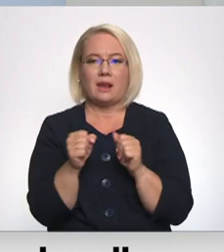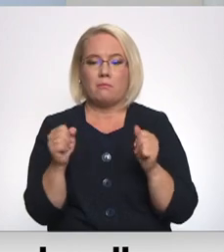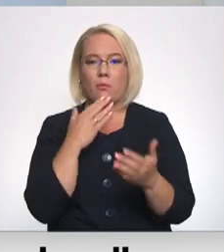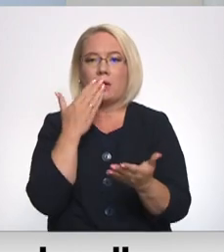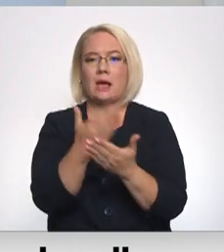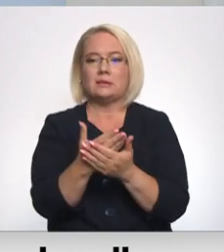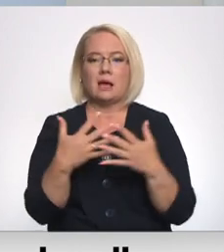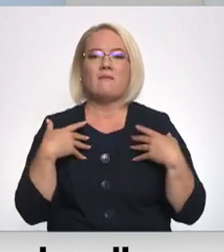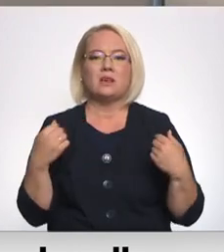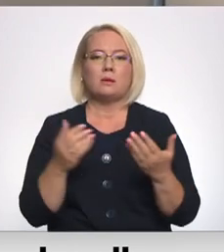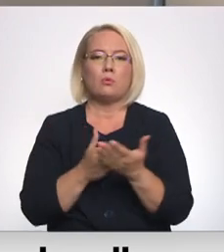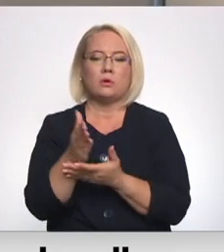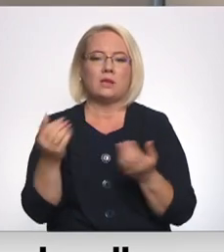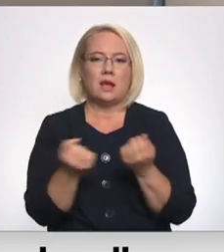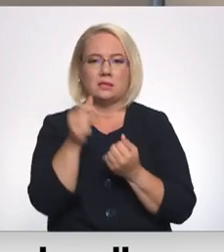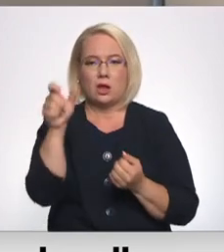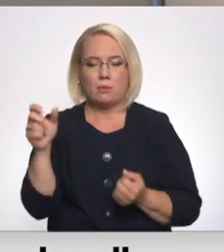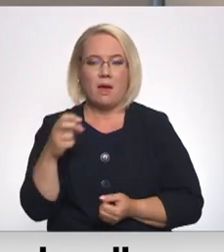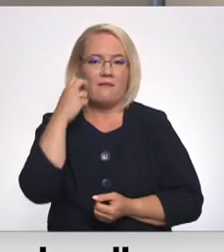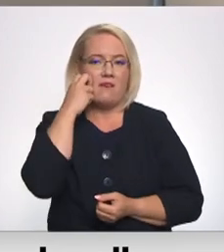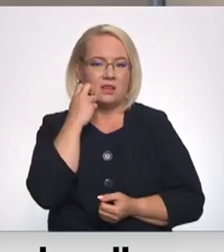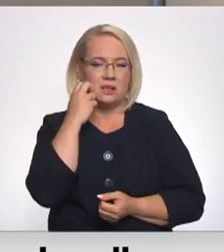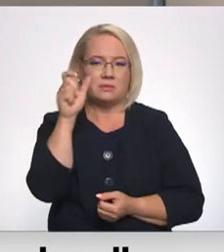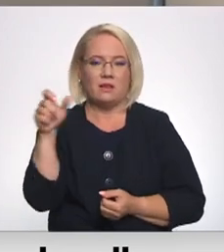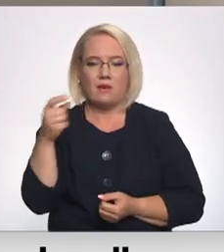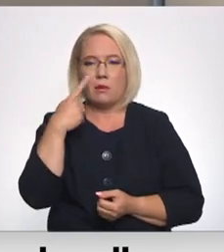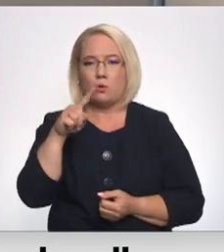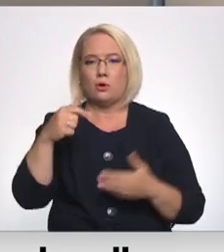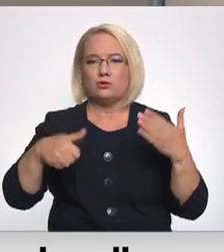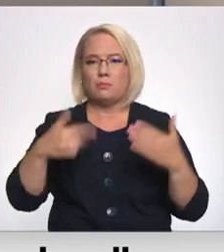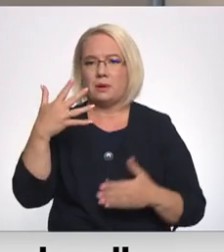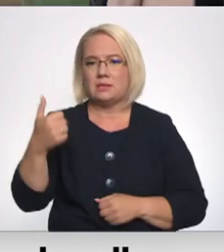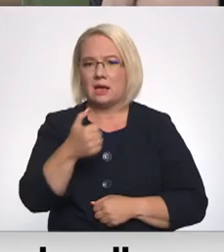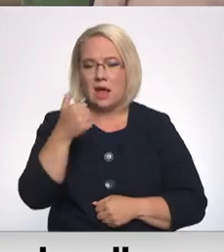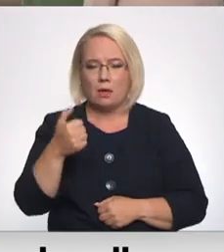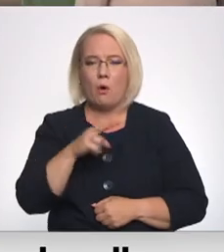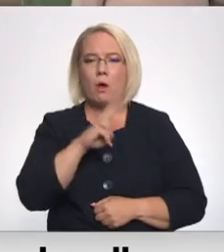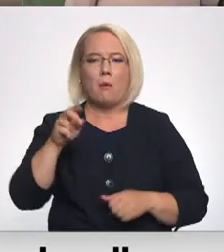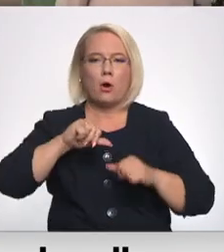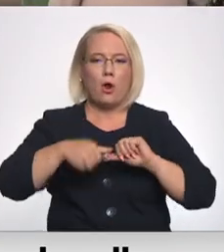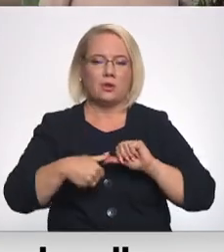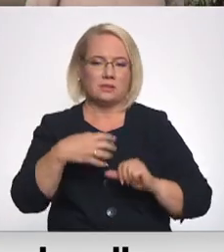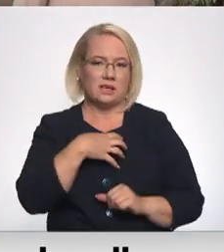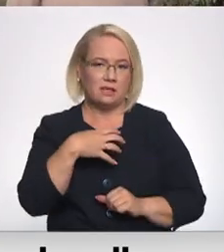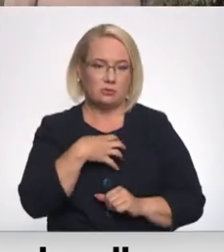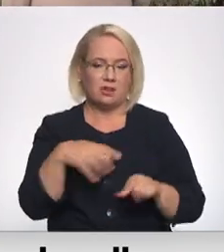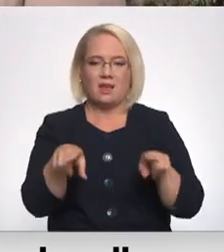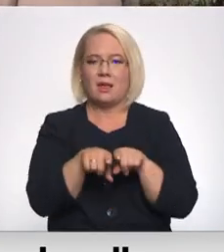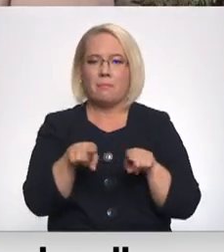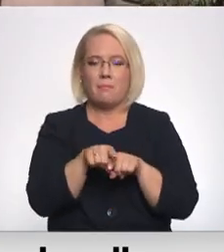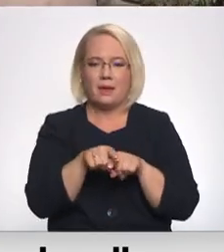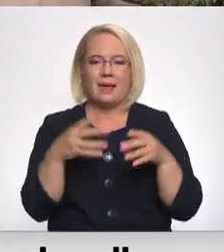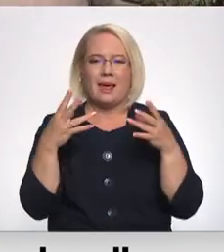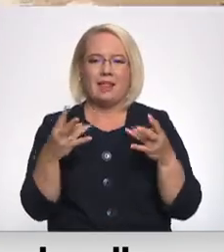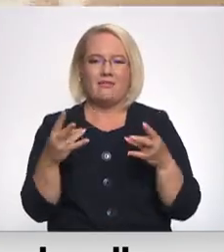veselības nozarē strādājošajiem, senioriem no 65 gadiem un cilvēkiem ar hroniskām saslimšanām. Tāpat infektologi